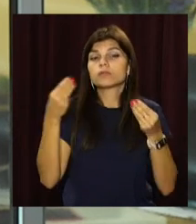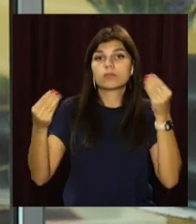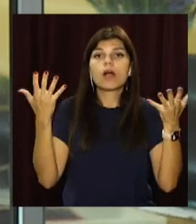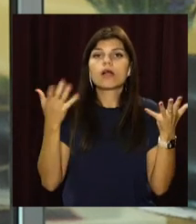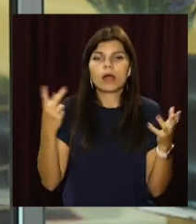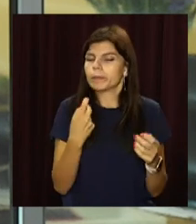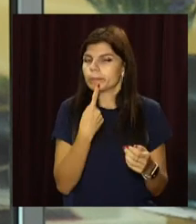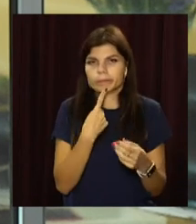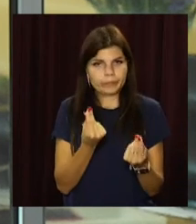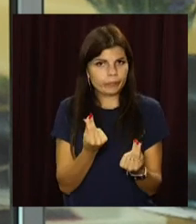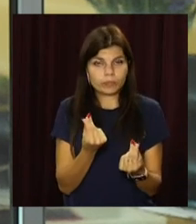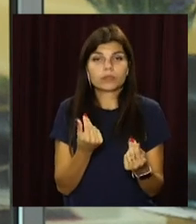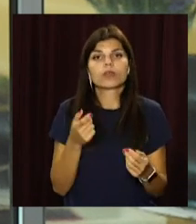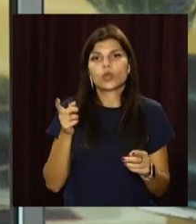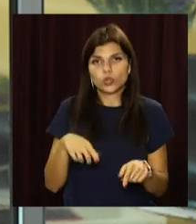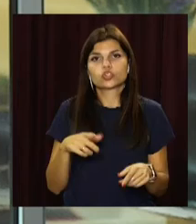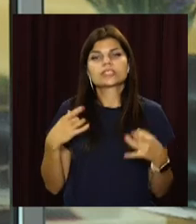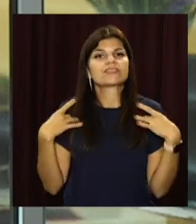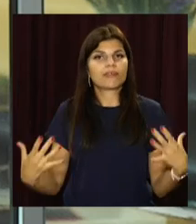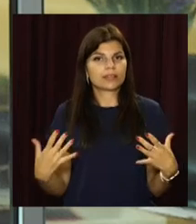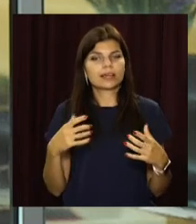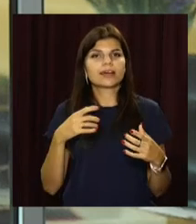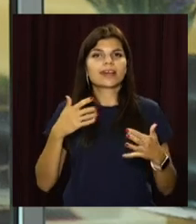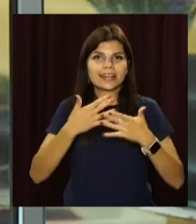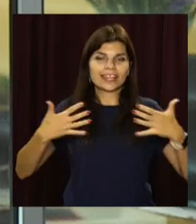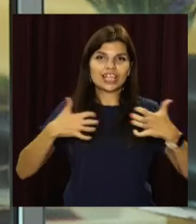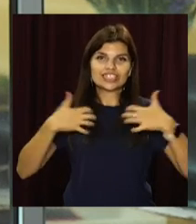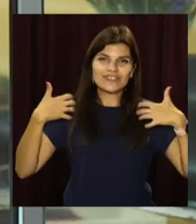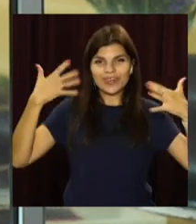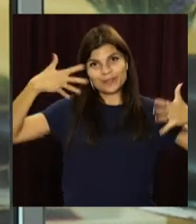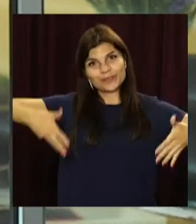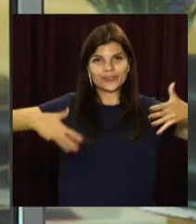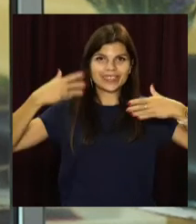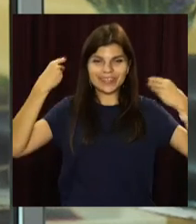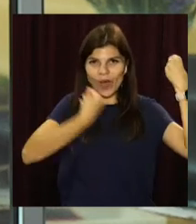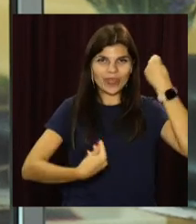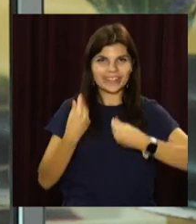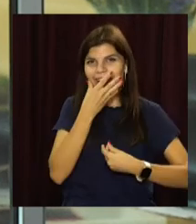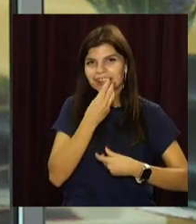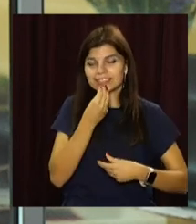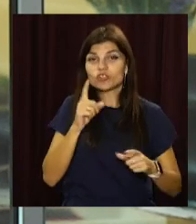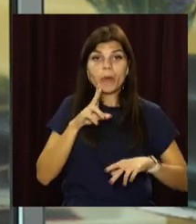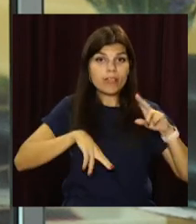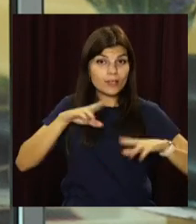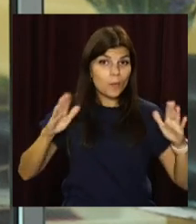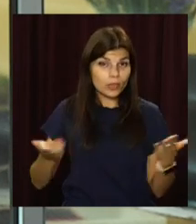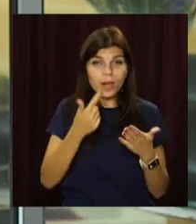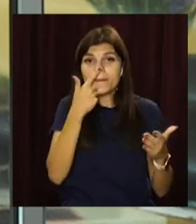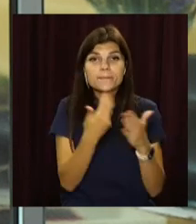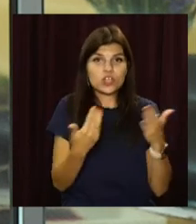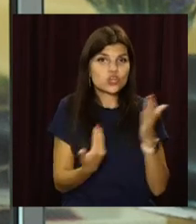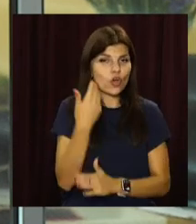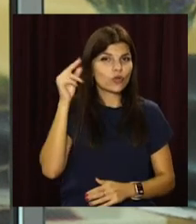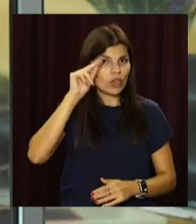у скруті. А також їм влаштували свято з аніматорами та інтерактивними іграми, щоб підняти настрій перед початком